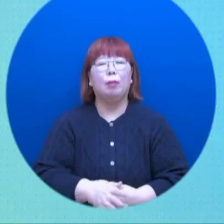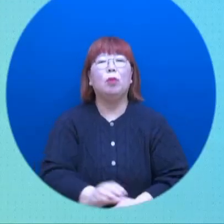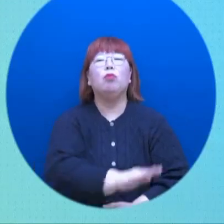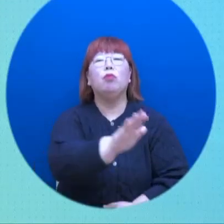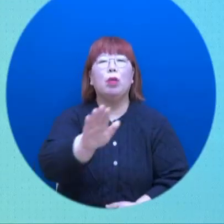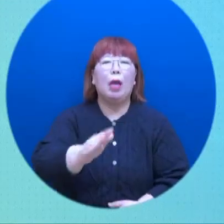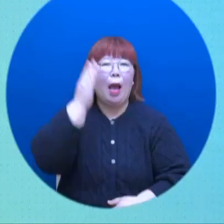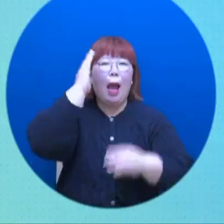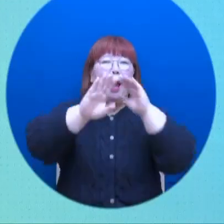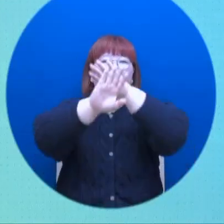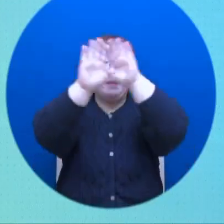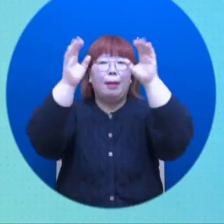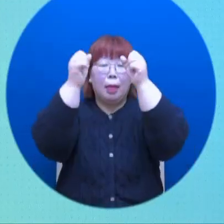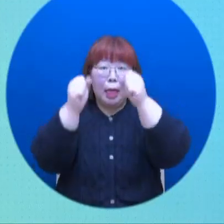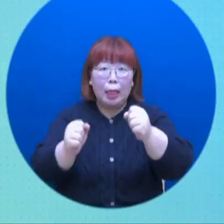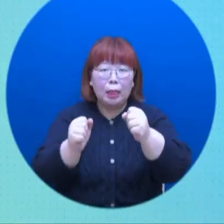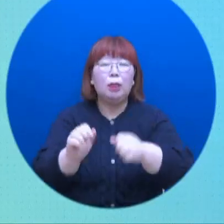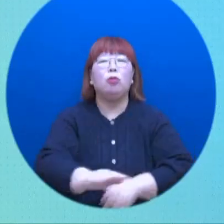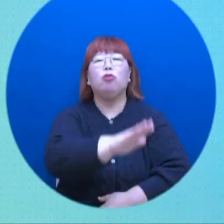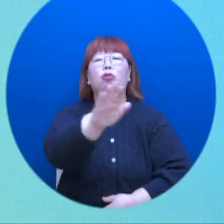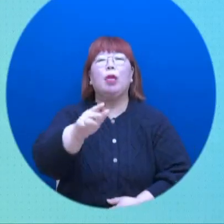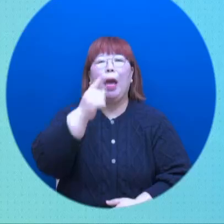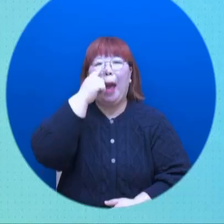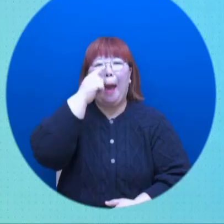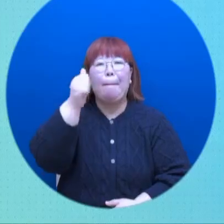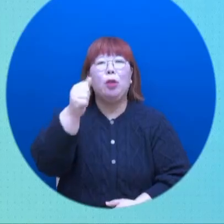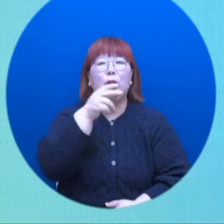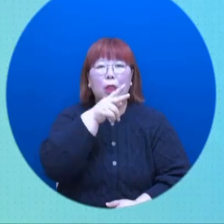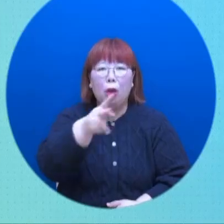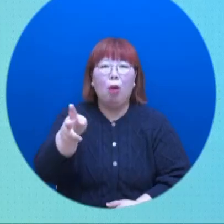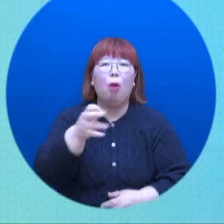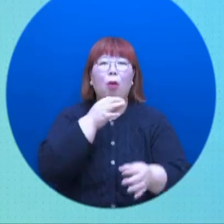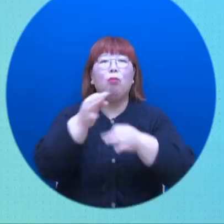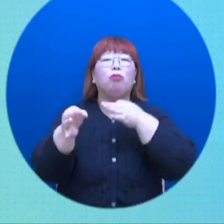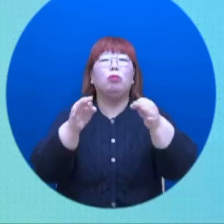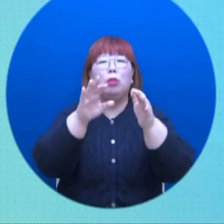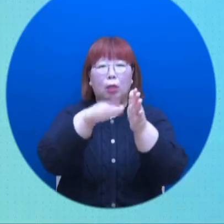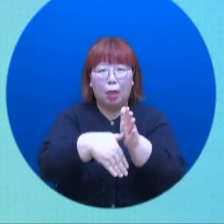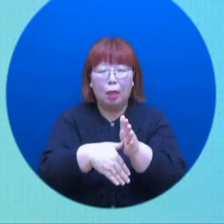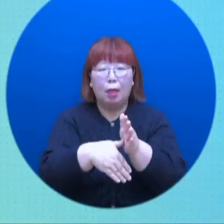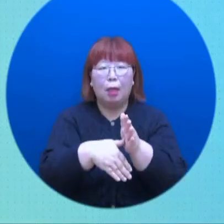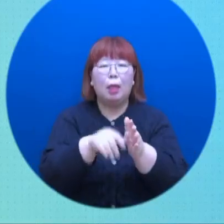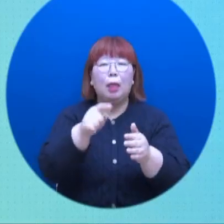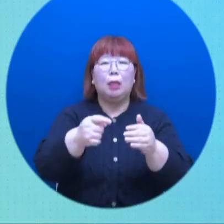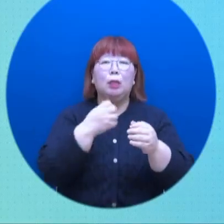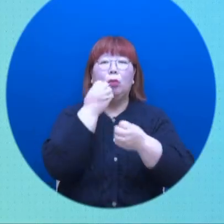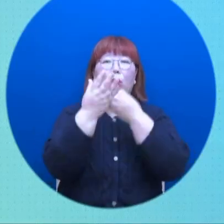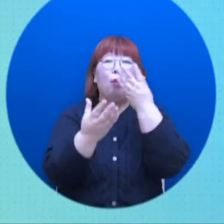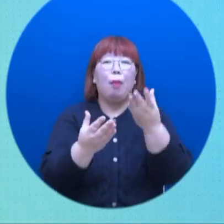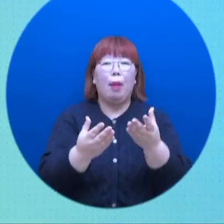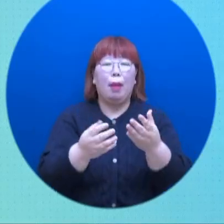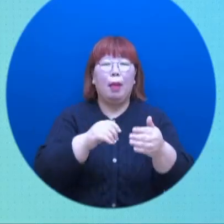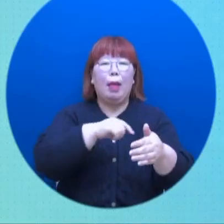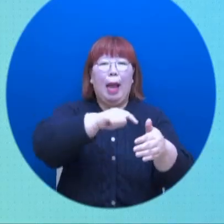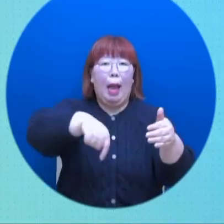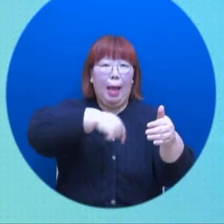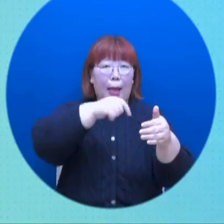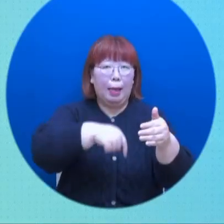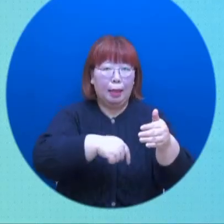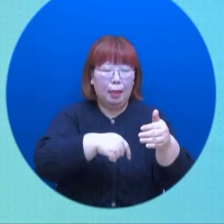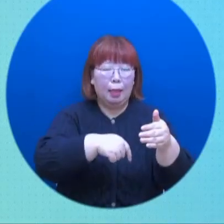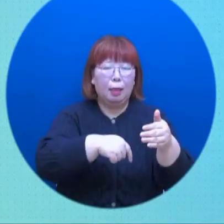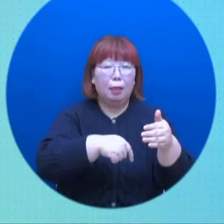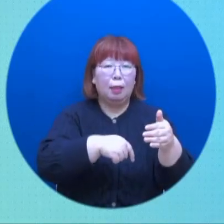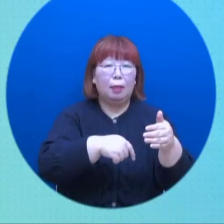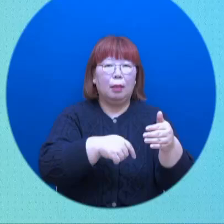하늘에 계신 우리 아버지요 라고 부를 때 그 고백 속에는 이 고백이 담겨